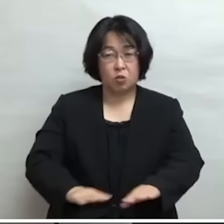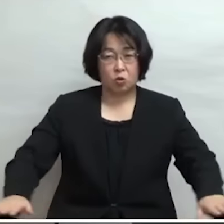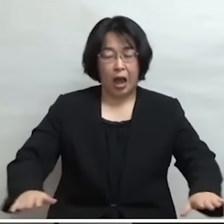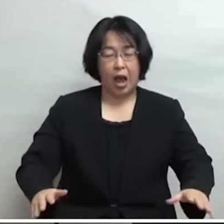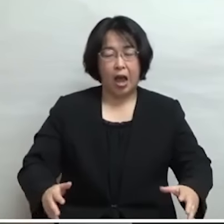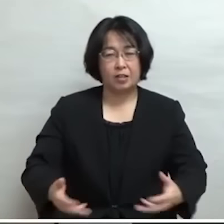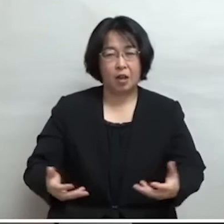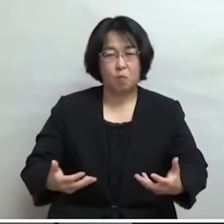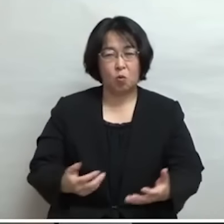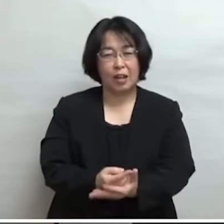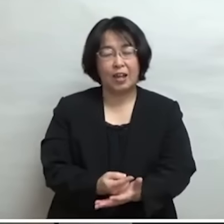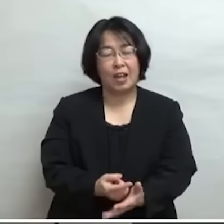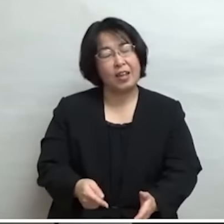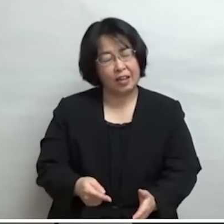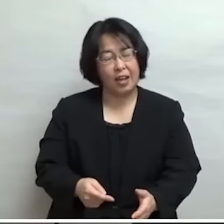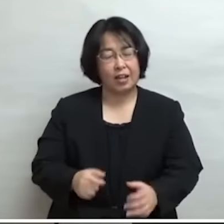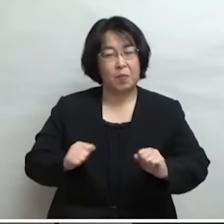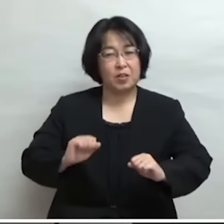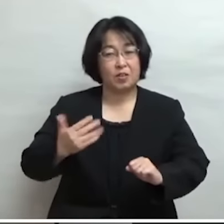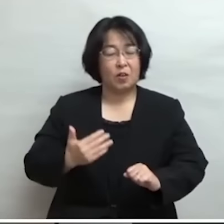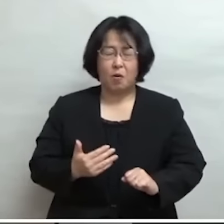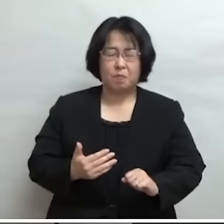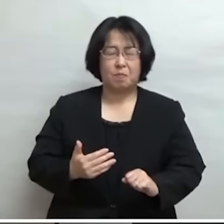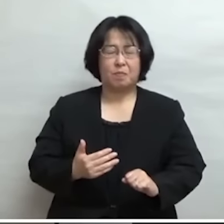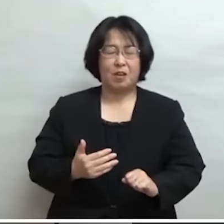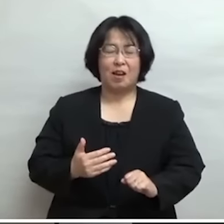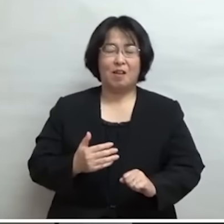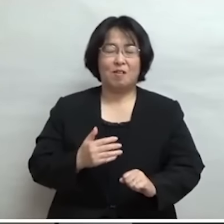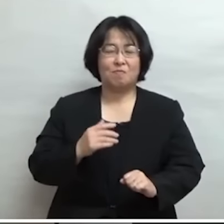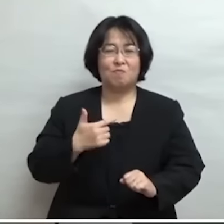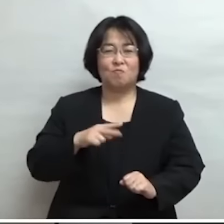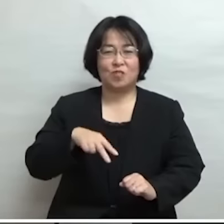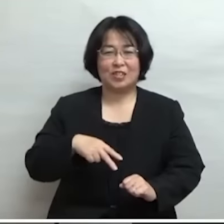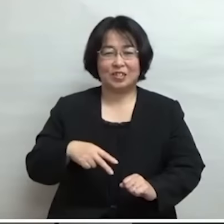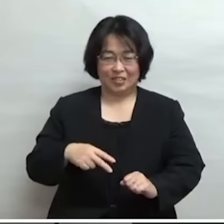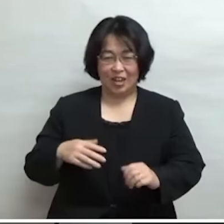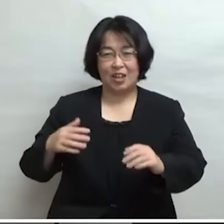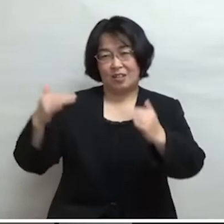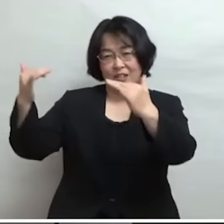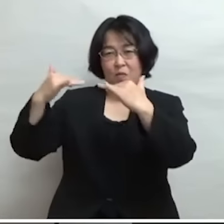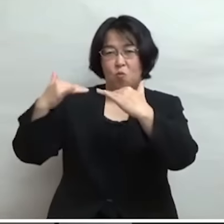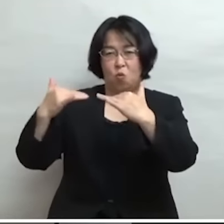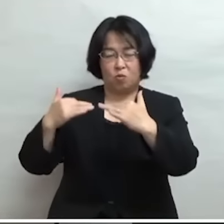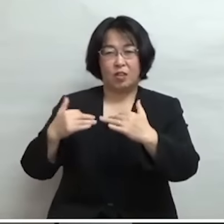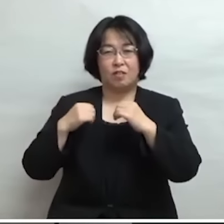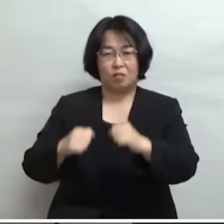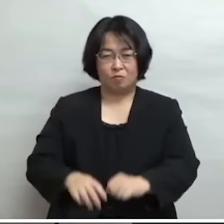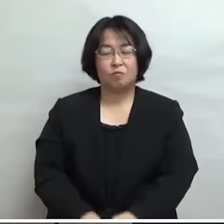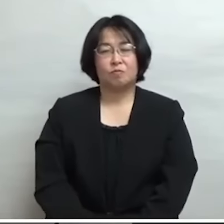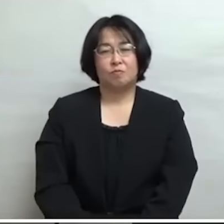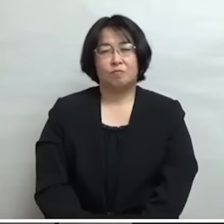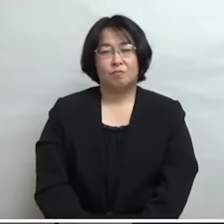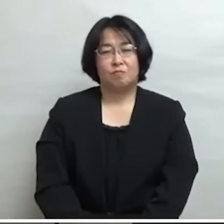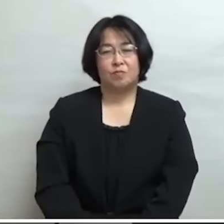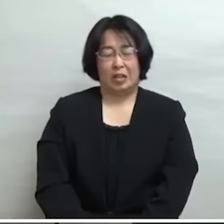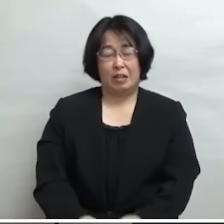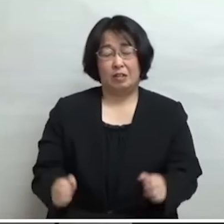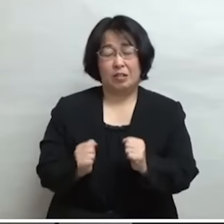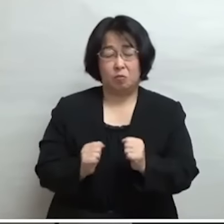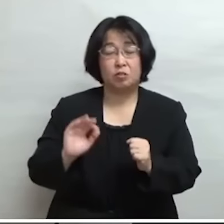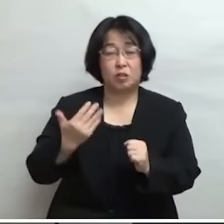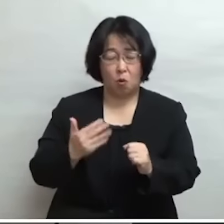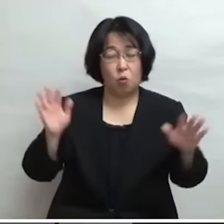といつも頑張ってるんですけども、どうしても暖房を入れてしまうと、その瞬間、それから毎日私は、どんな寒い時も夜散歩するんですけ